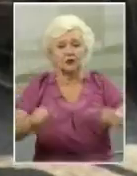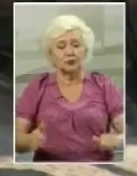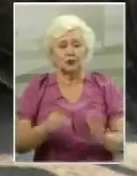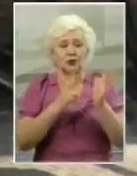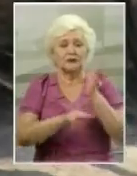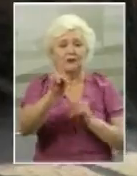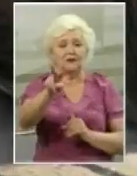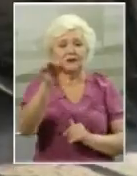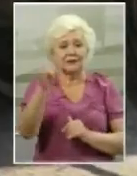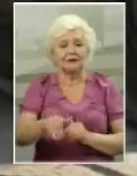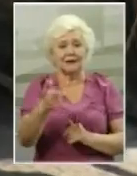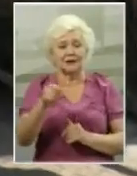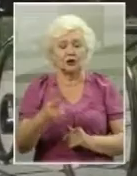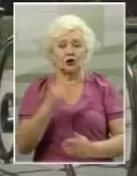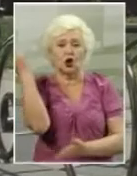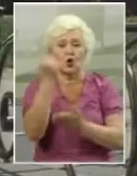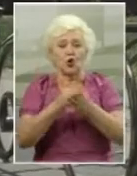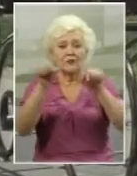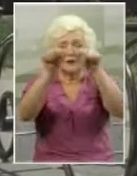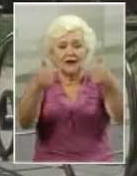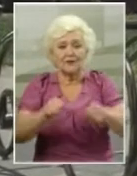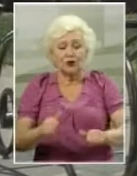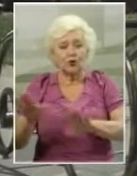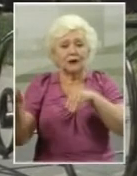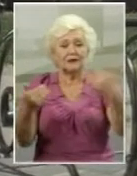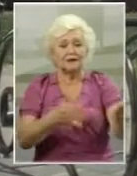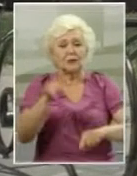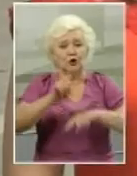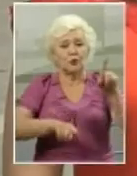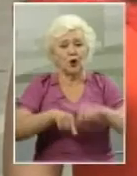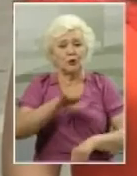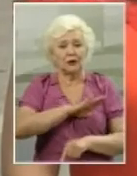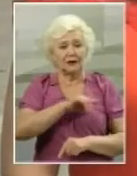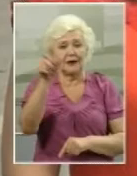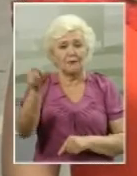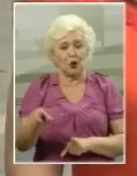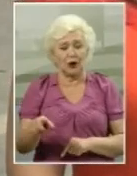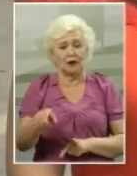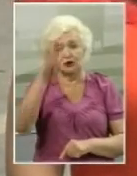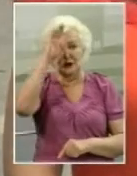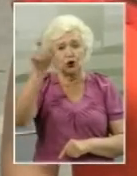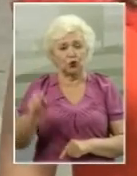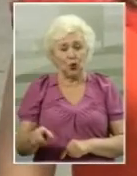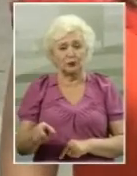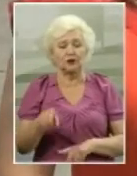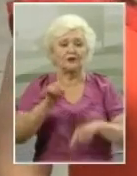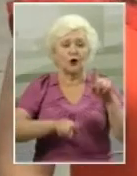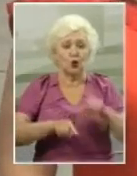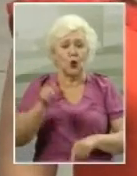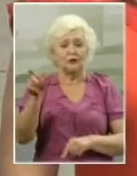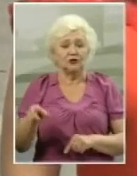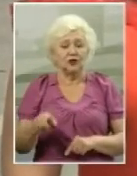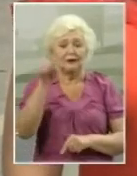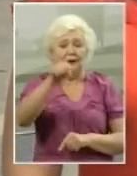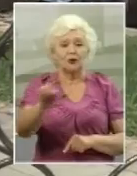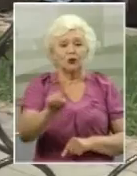72 тисячі гривень. Ковані фігури запропонували батьки погибших хлопців, родичі, для